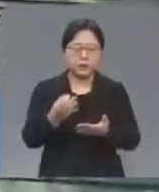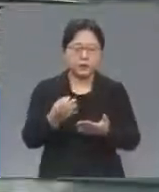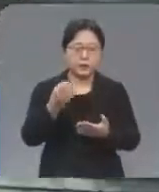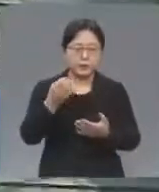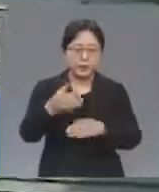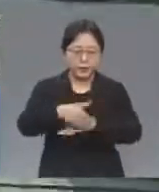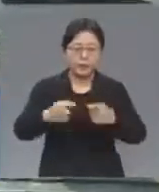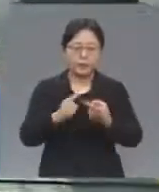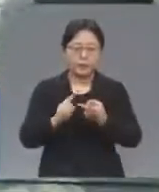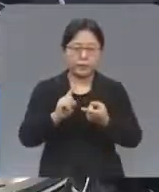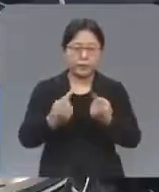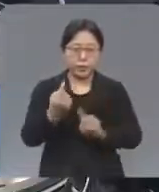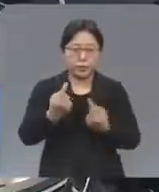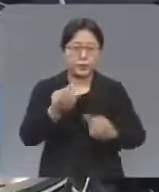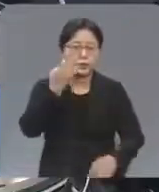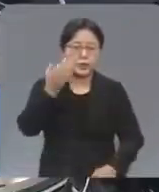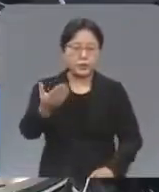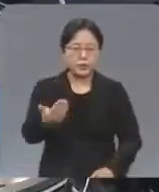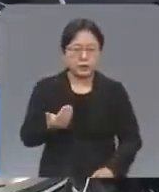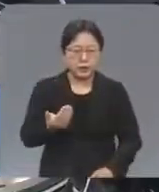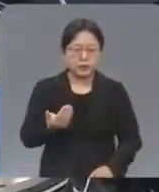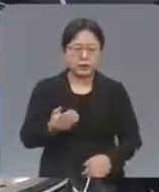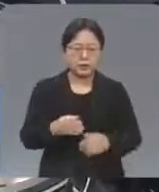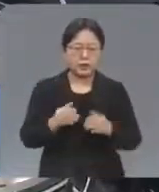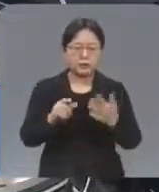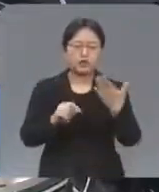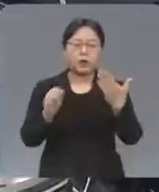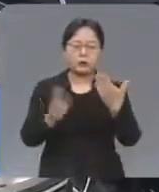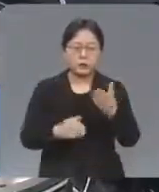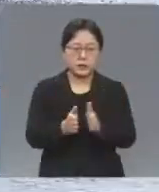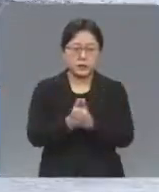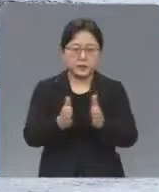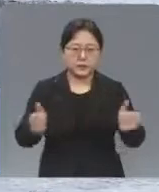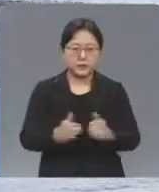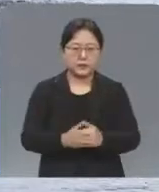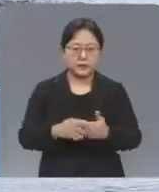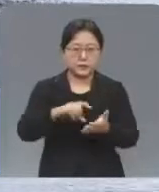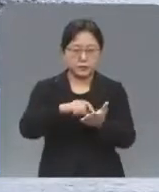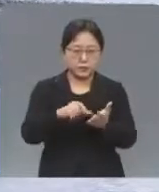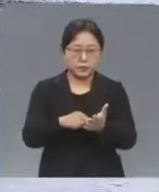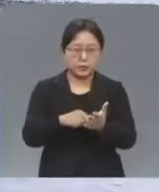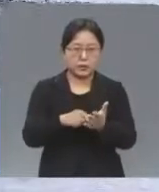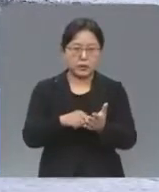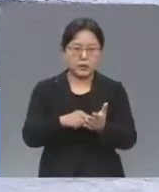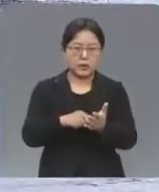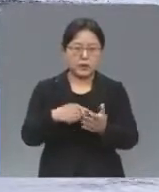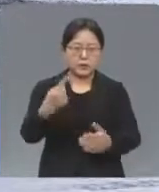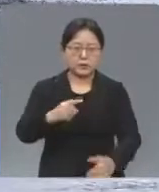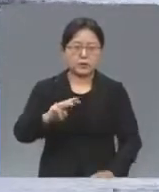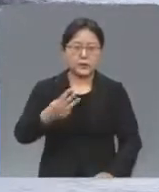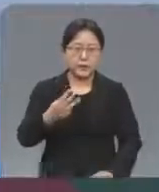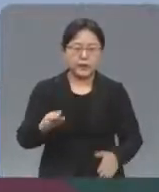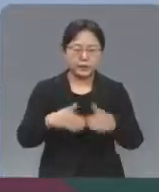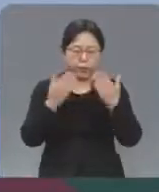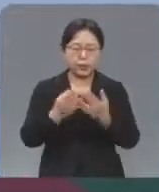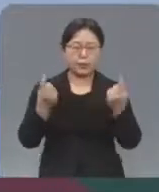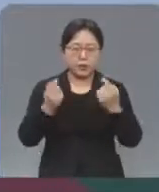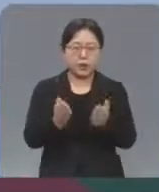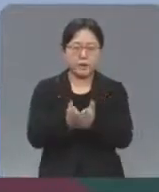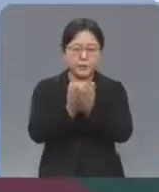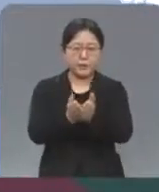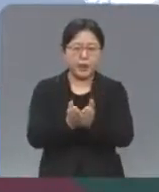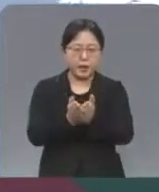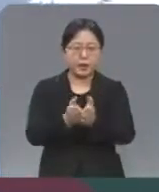앞당겨 오는 9월 1일부터 전면 시행한다고 밝혔습니다. 적용되는 항로는 1,300여 개 모든 여객선